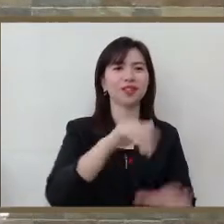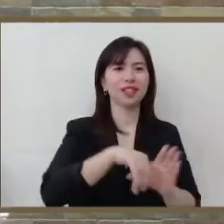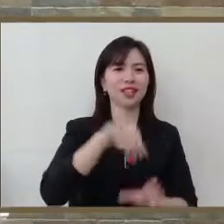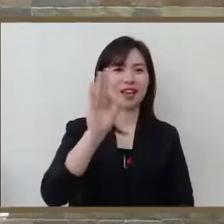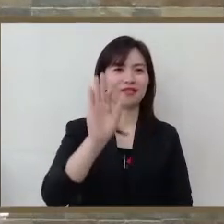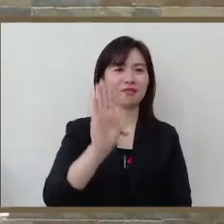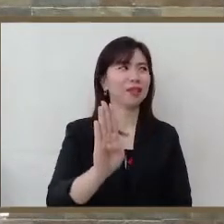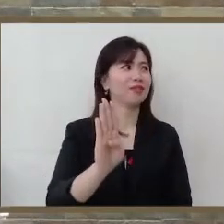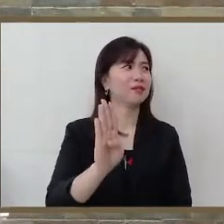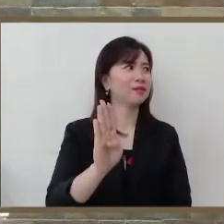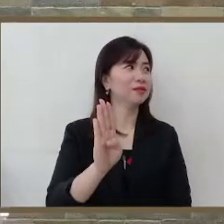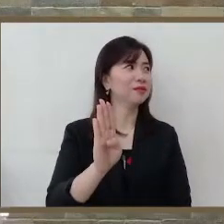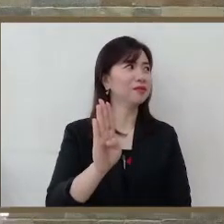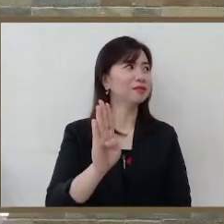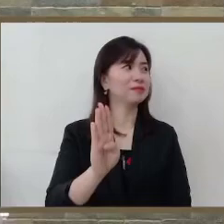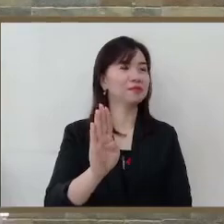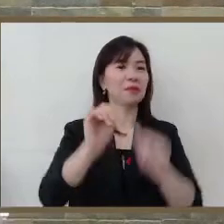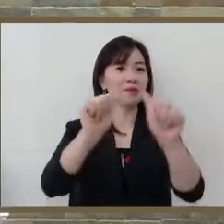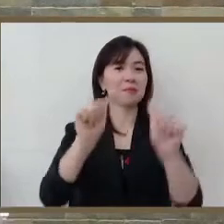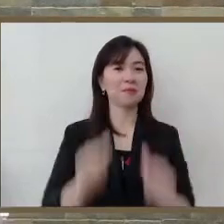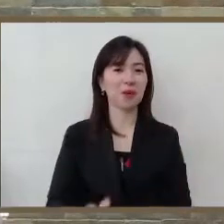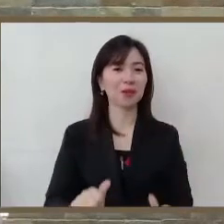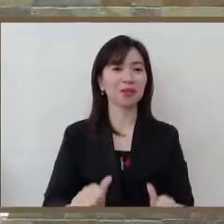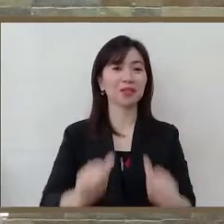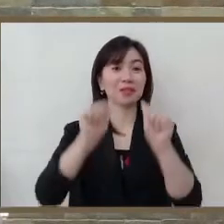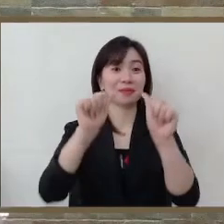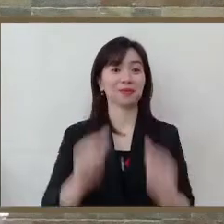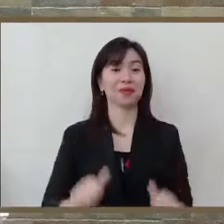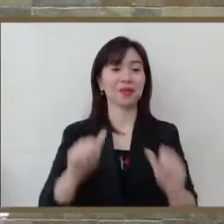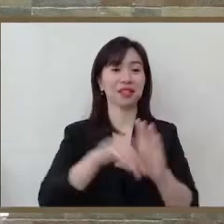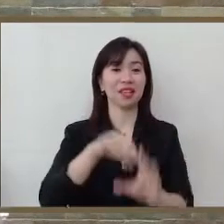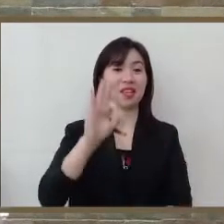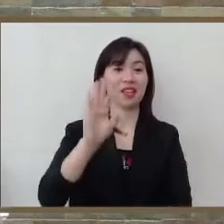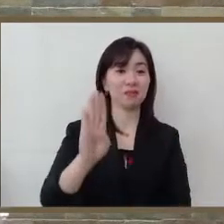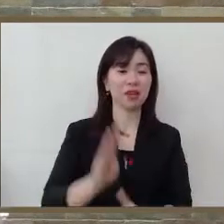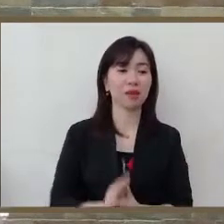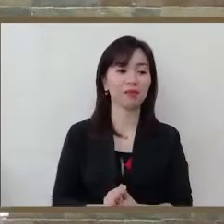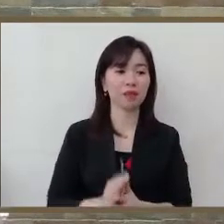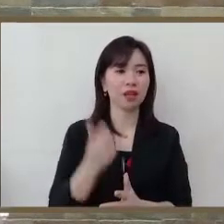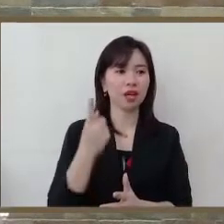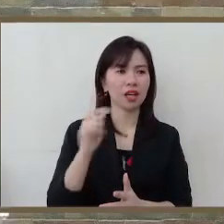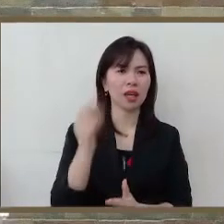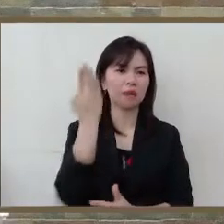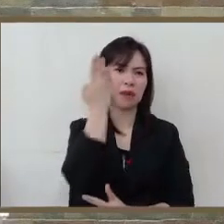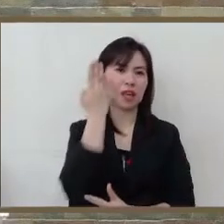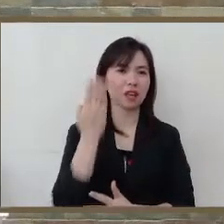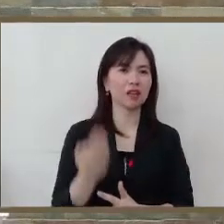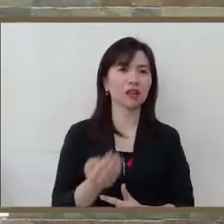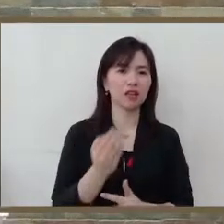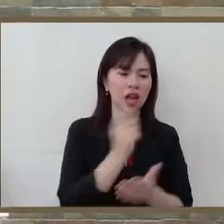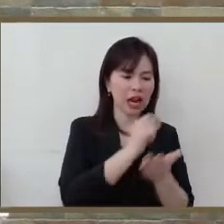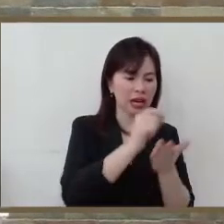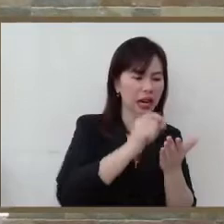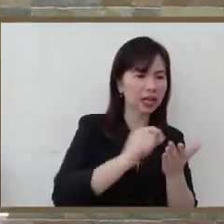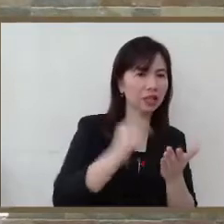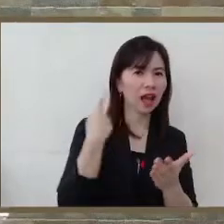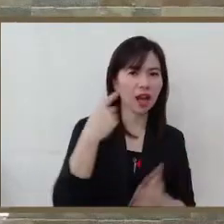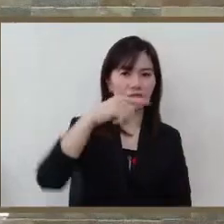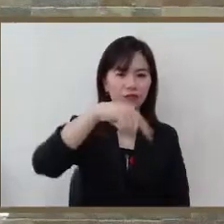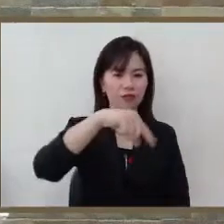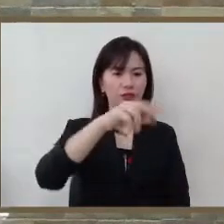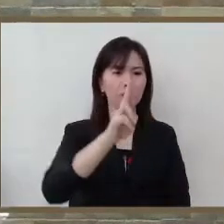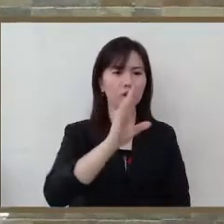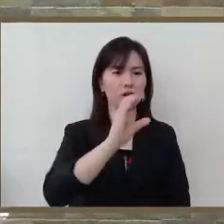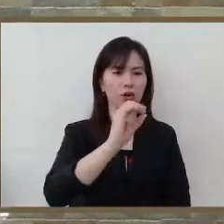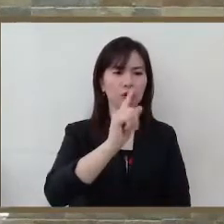nag-isip. Alam mo kaagad eh. Ay, si ano to eh. Ito yung tinutukoy. Ito yung sinabi ng sikat ni ganito eh. Kung saan mo kukuhanin